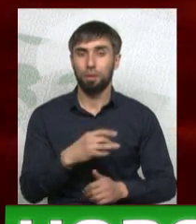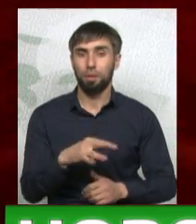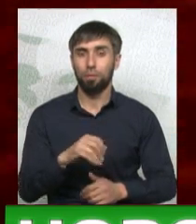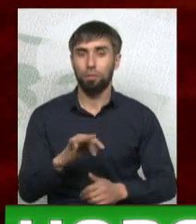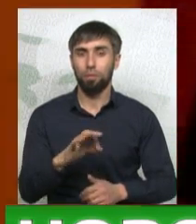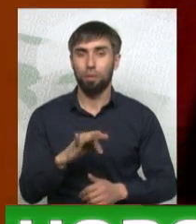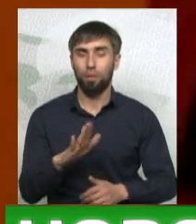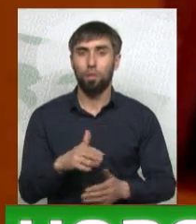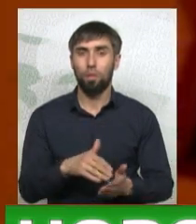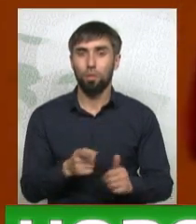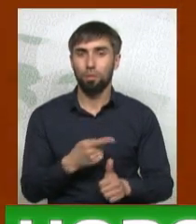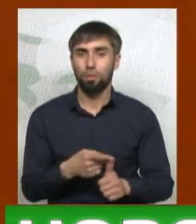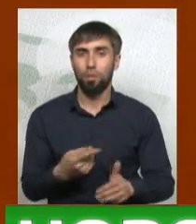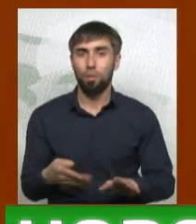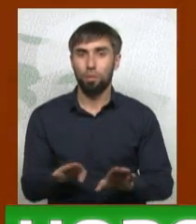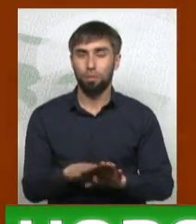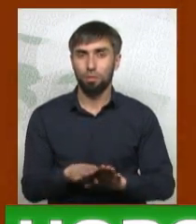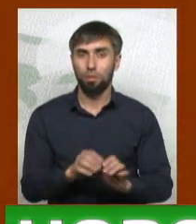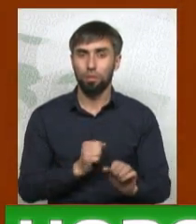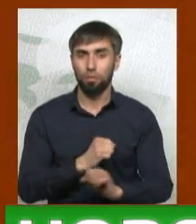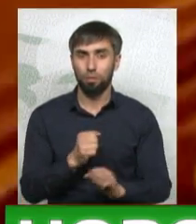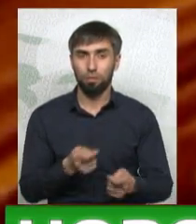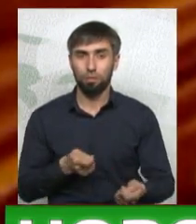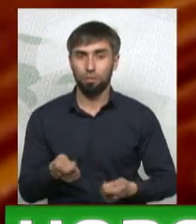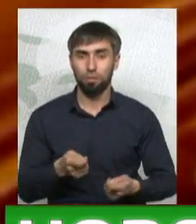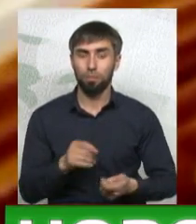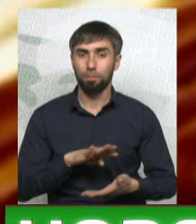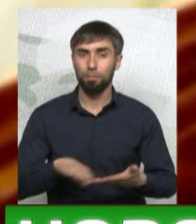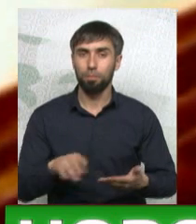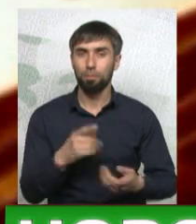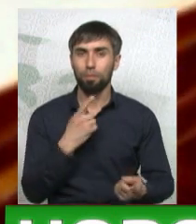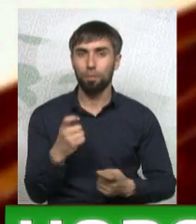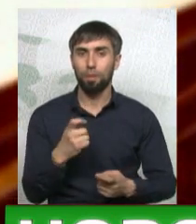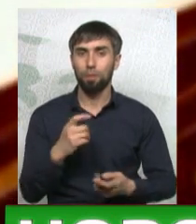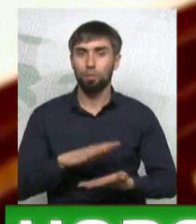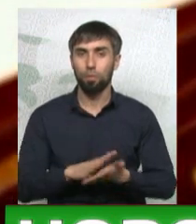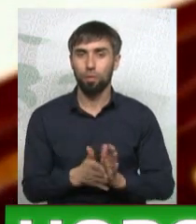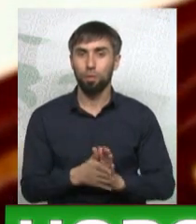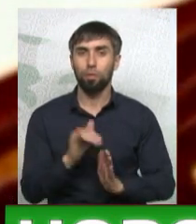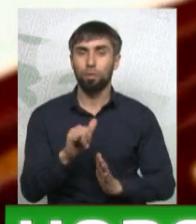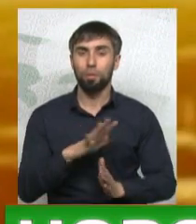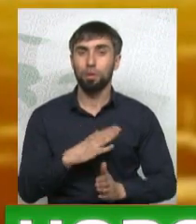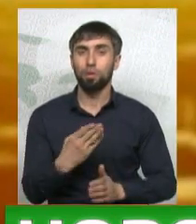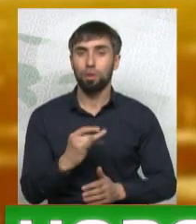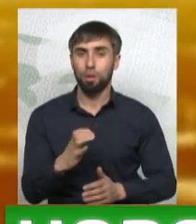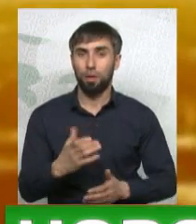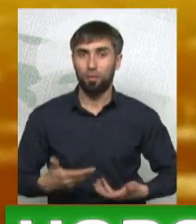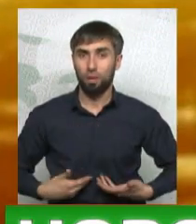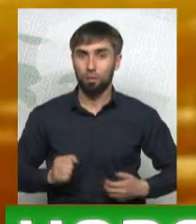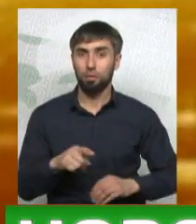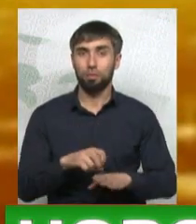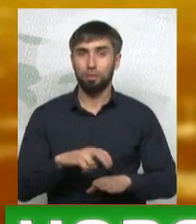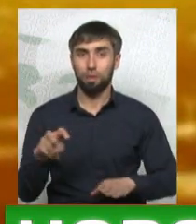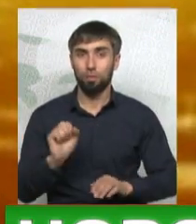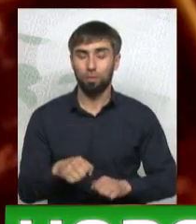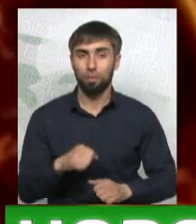Асканов, отказала система управления. Но даже в абсолютно безнадежной ситуации у пилота был шанс выжить, катапультироваться.